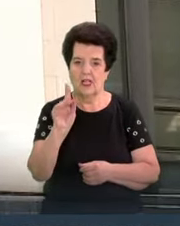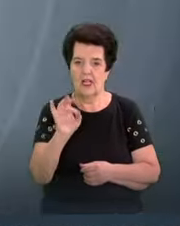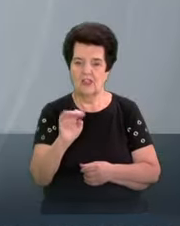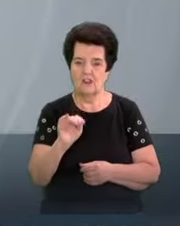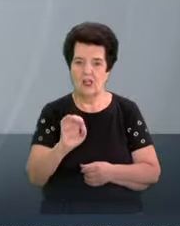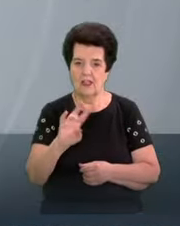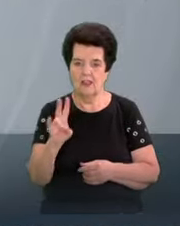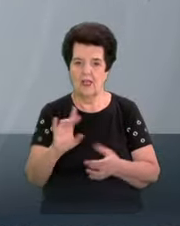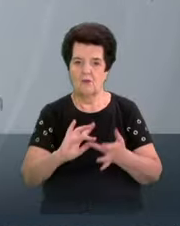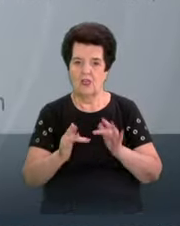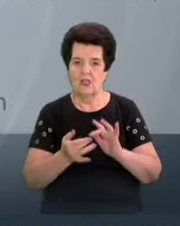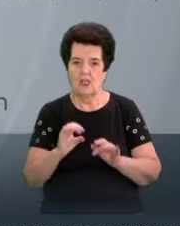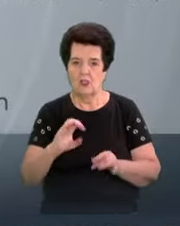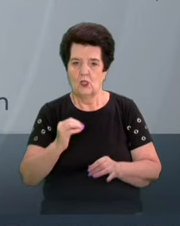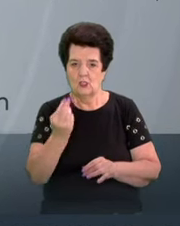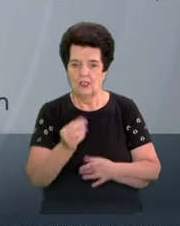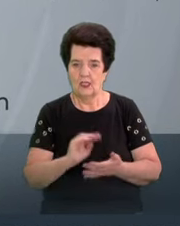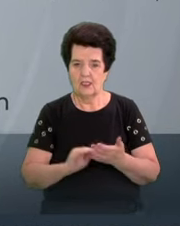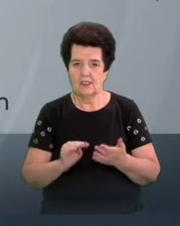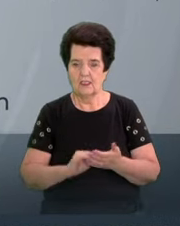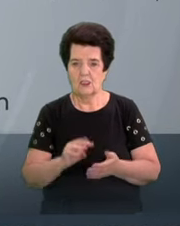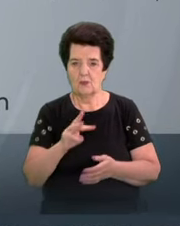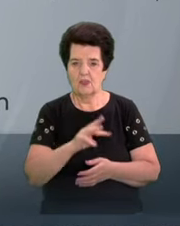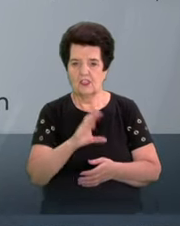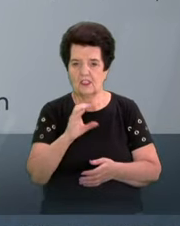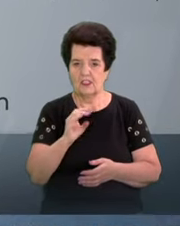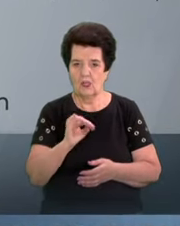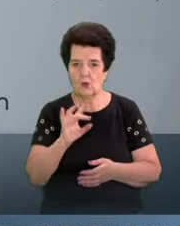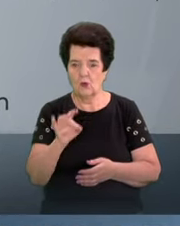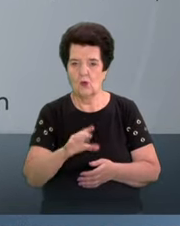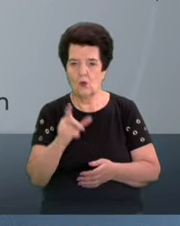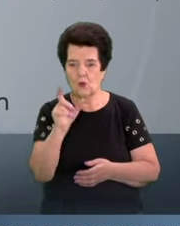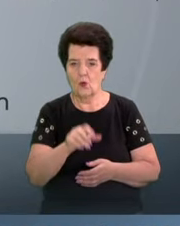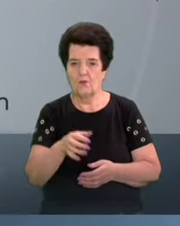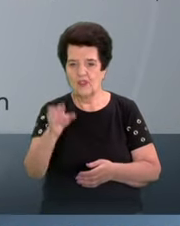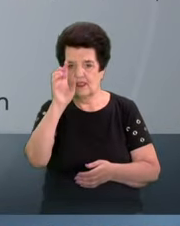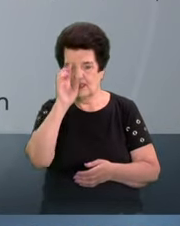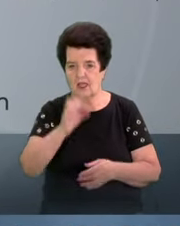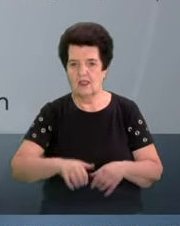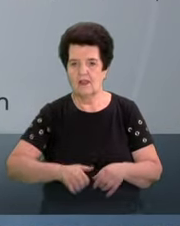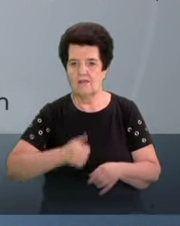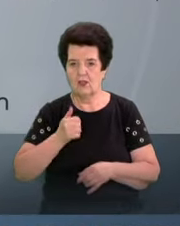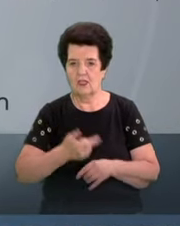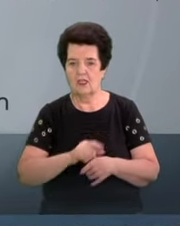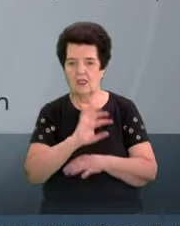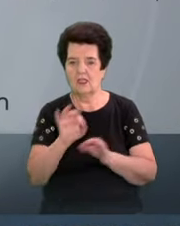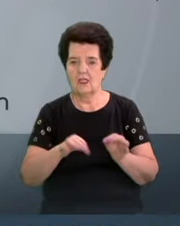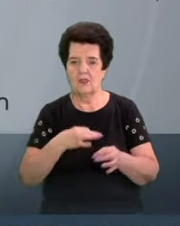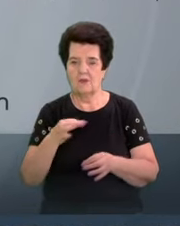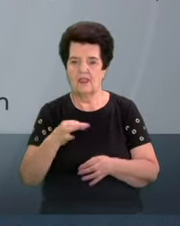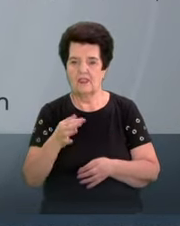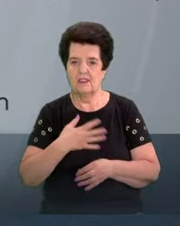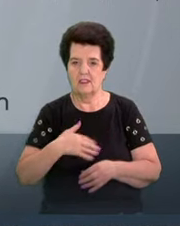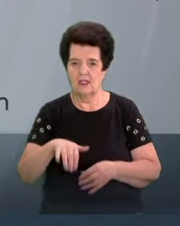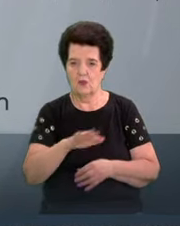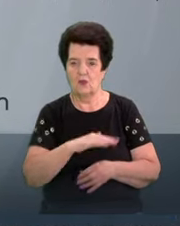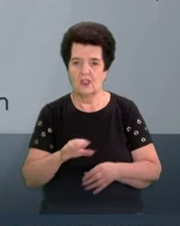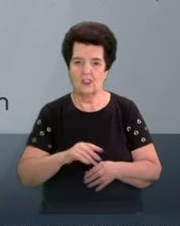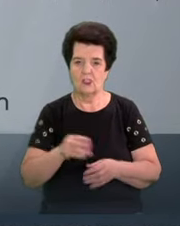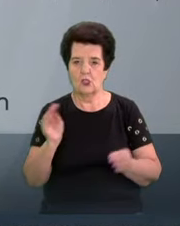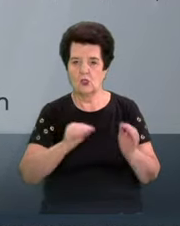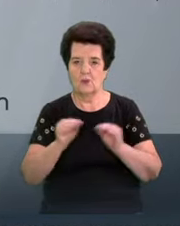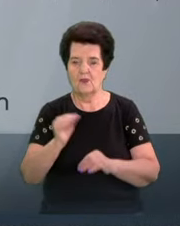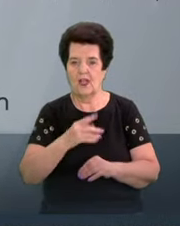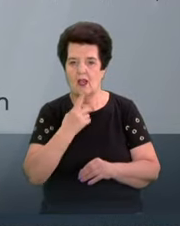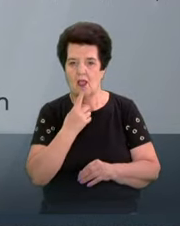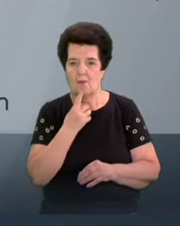care a scris pe rețelele de socializare că Mircea Snegur a fost un om de stat devotat, arhitect al independenței noastre și un promotor al